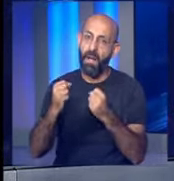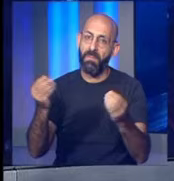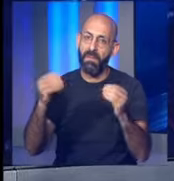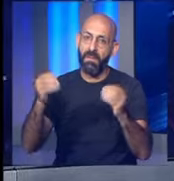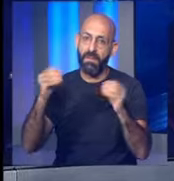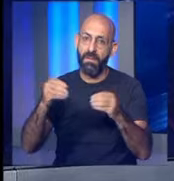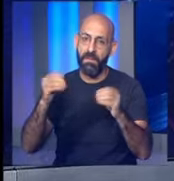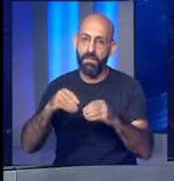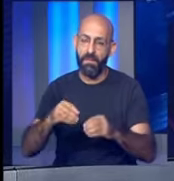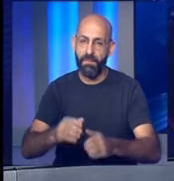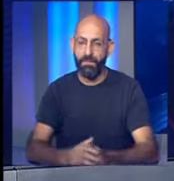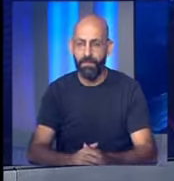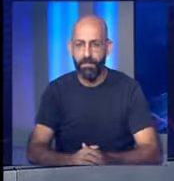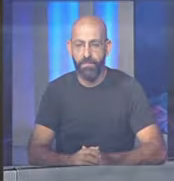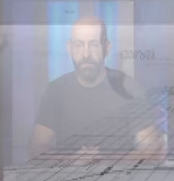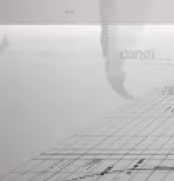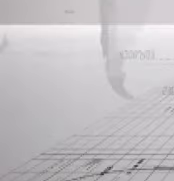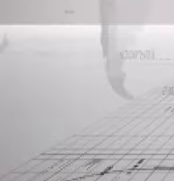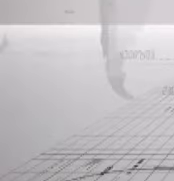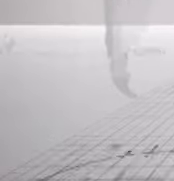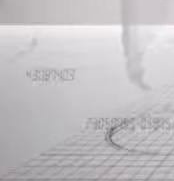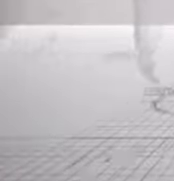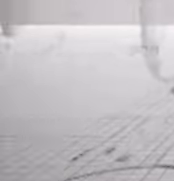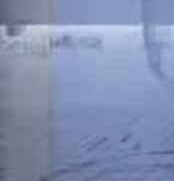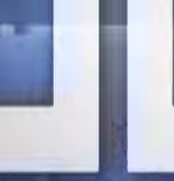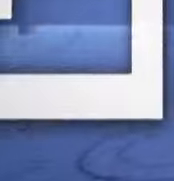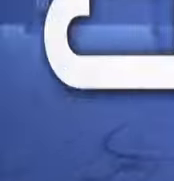وحصول صدمات مجتمعية.